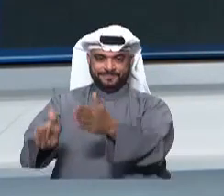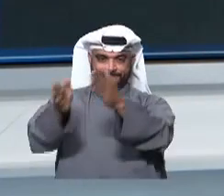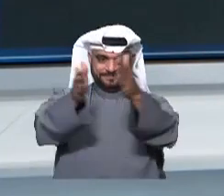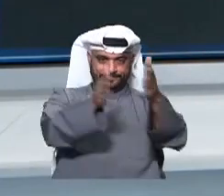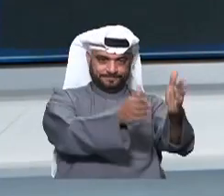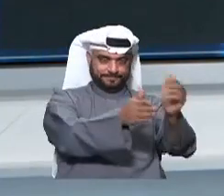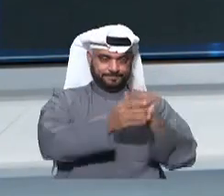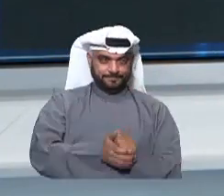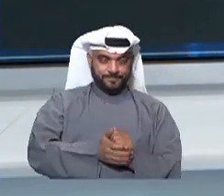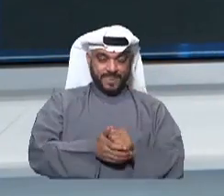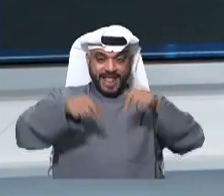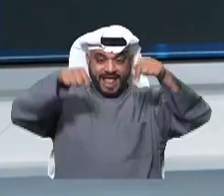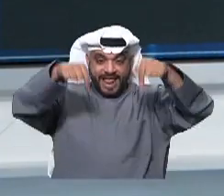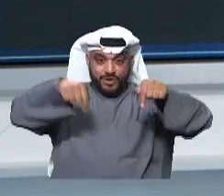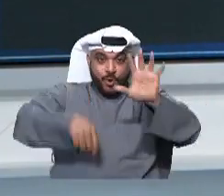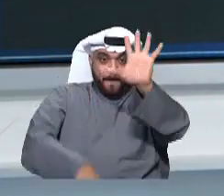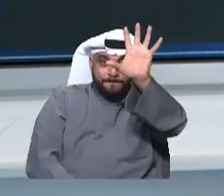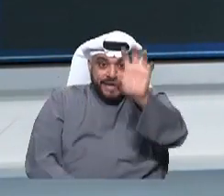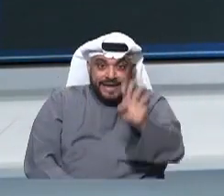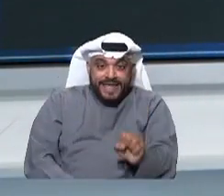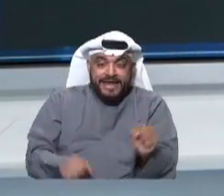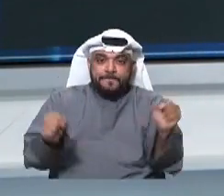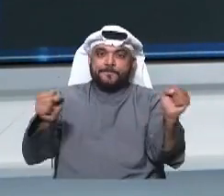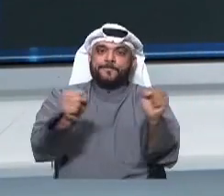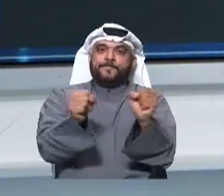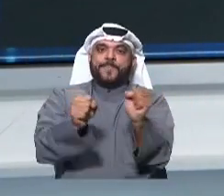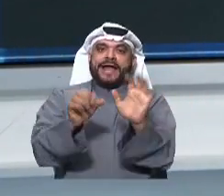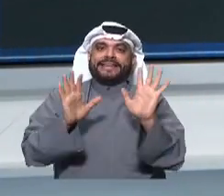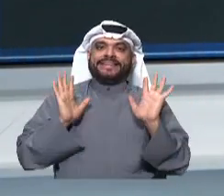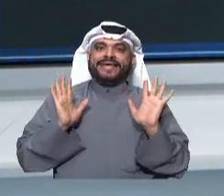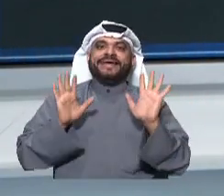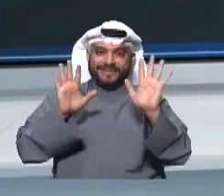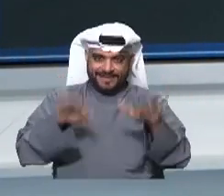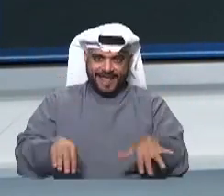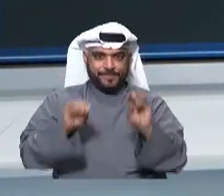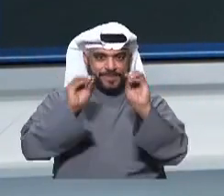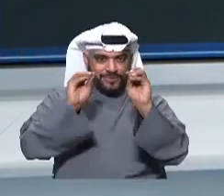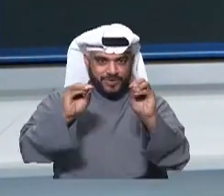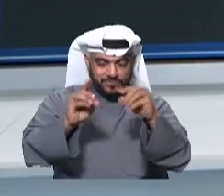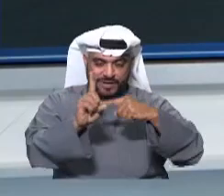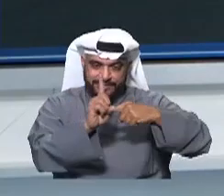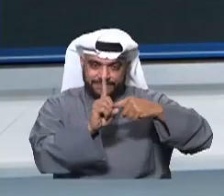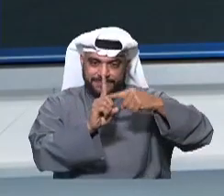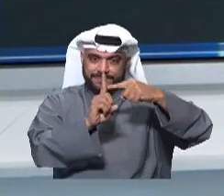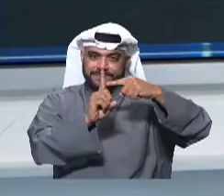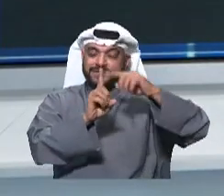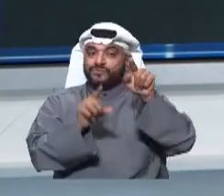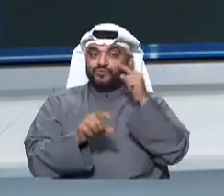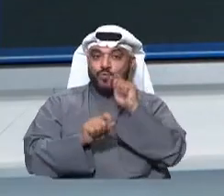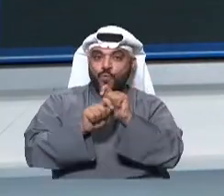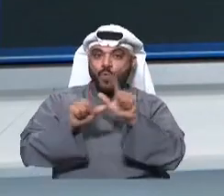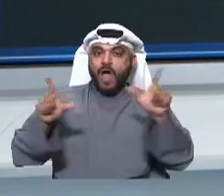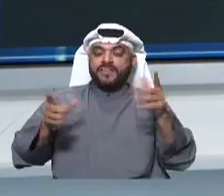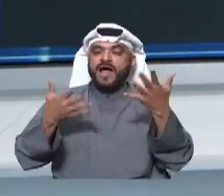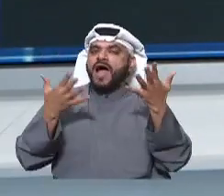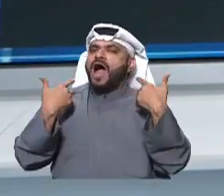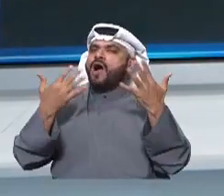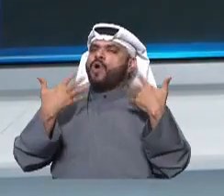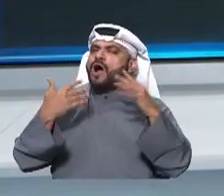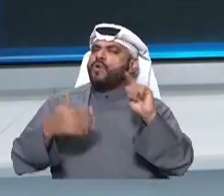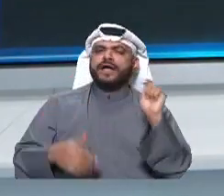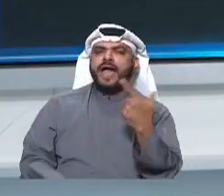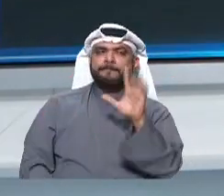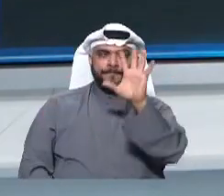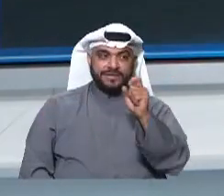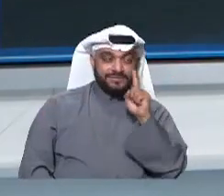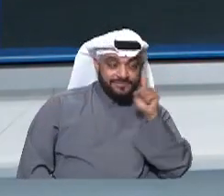الليلة أجواءنا باردة، وأيضا استمرار لرياح الكوز جنوبية شرقية، ولكن متوقع نشاطها على فترات تتراوح سرعتها بشكل عام